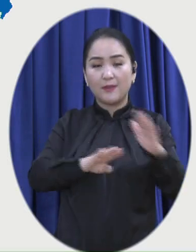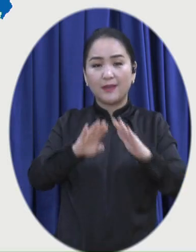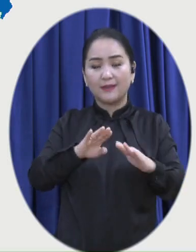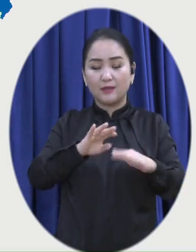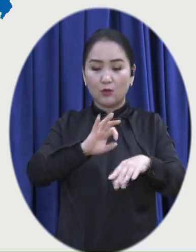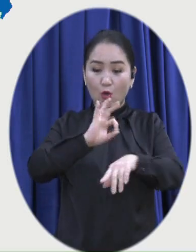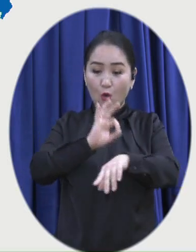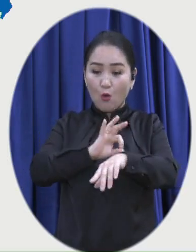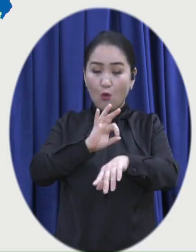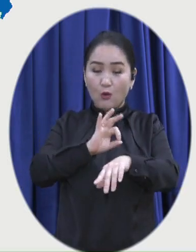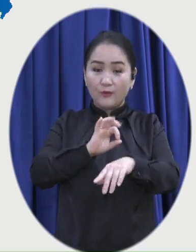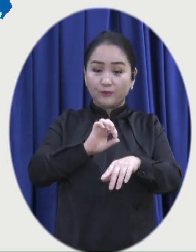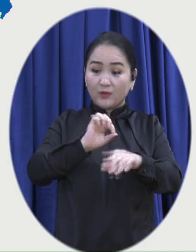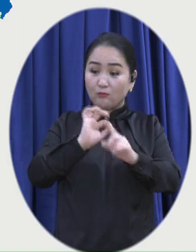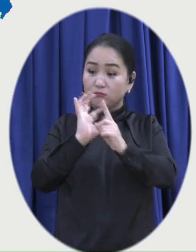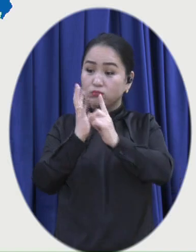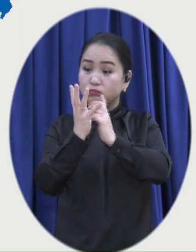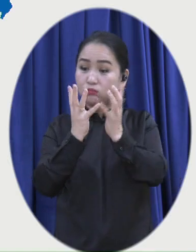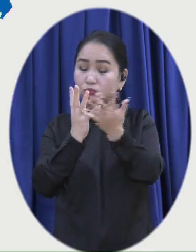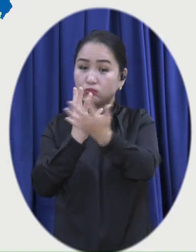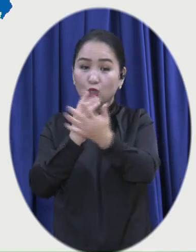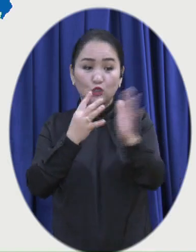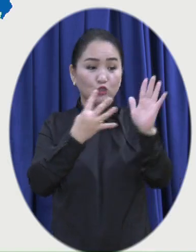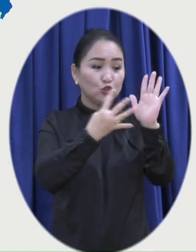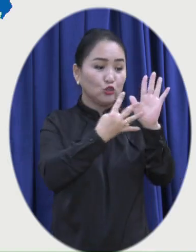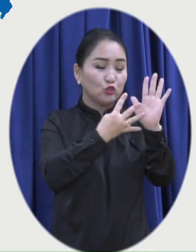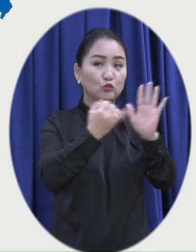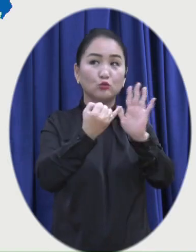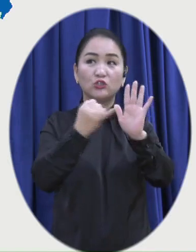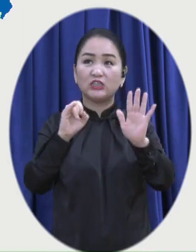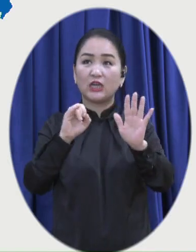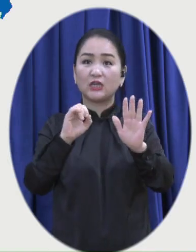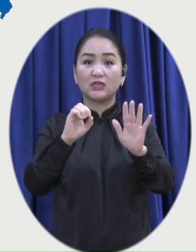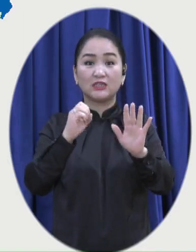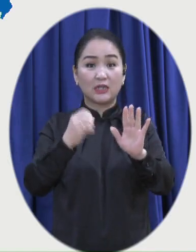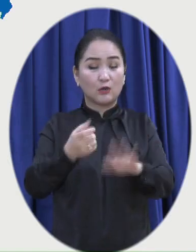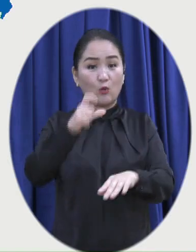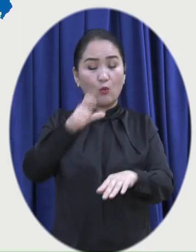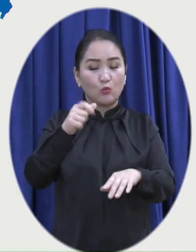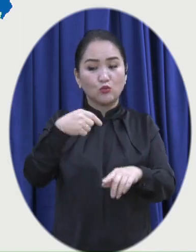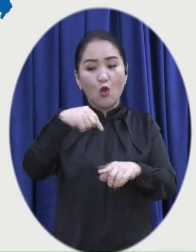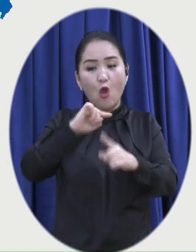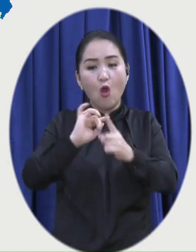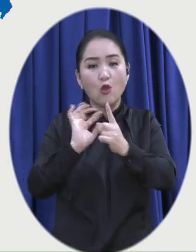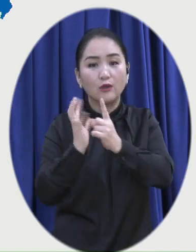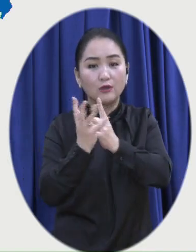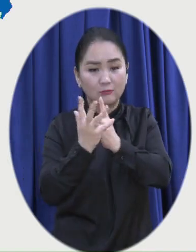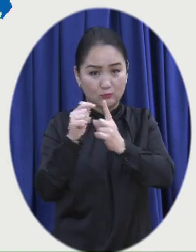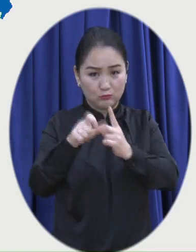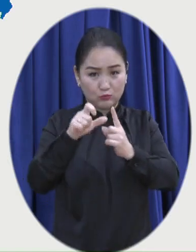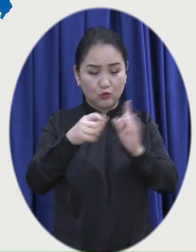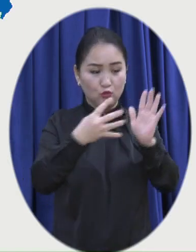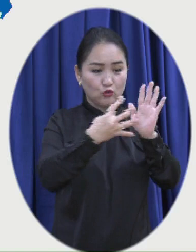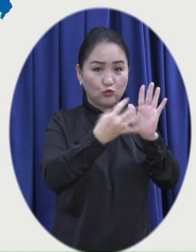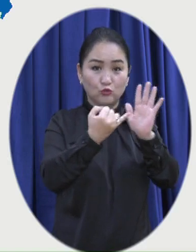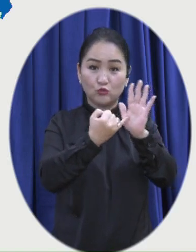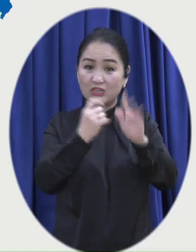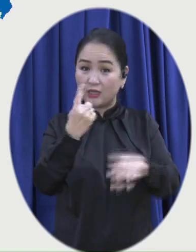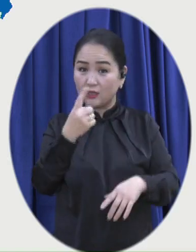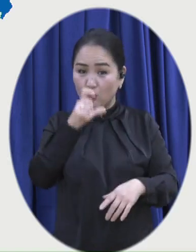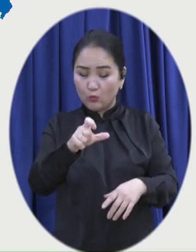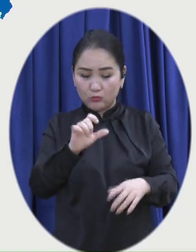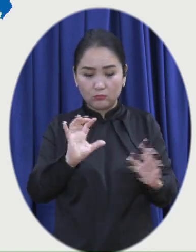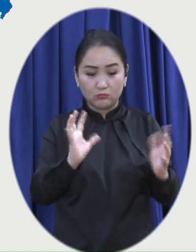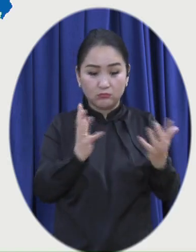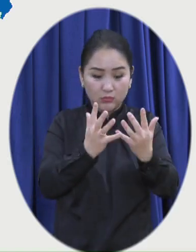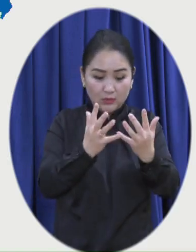хавдлын тоо бол 900 мөлийн гарчаа 960 хэдэн тохиолдлын 61 ойрын хавдлыг илрүүлээд байна. Энэ дотроос одоо